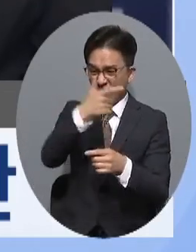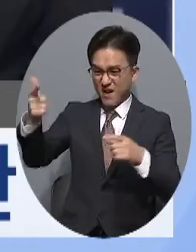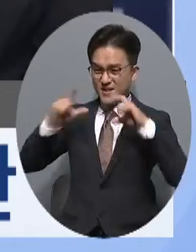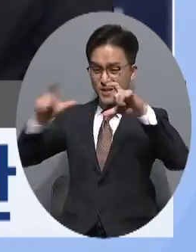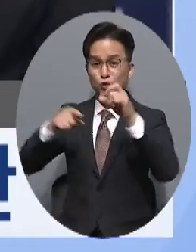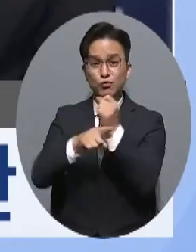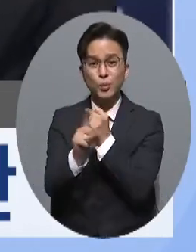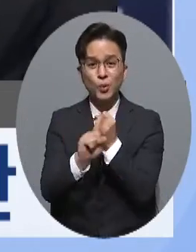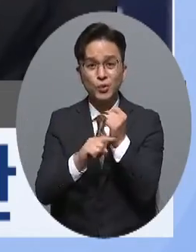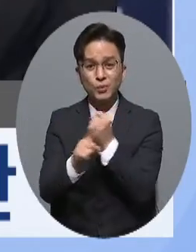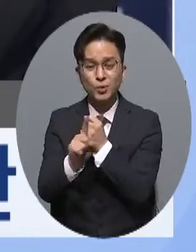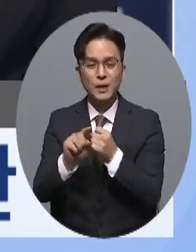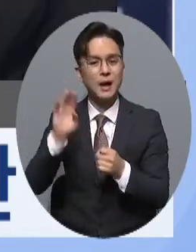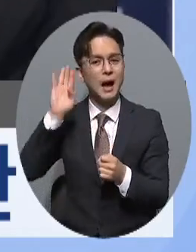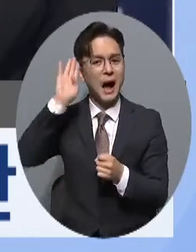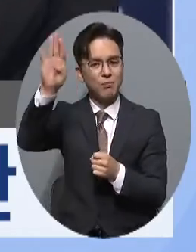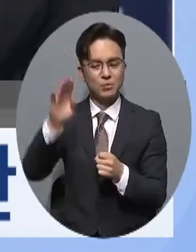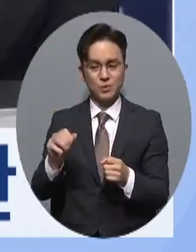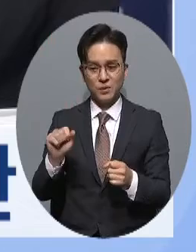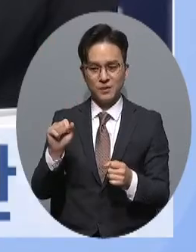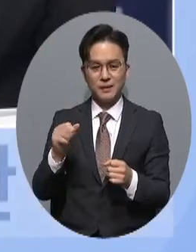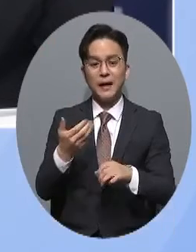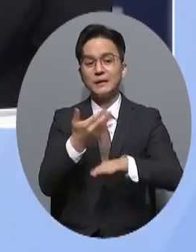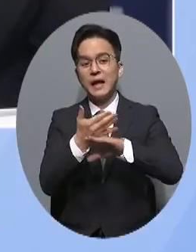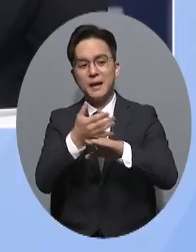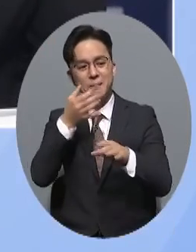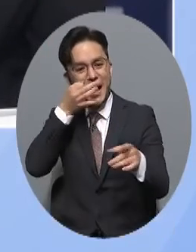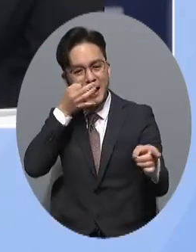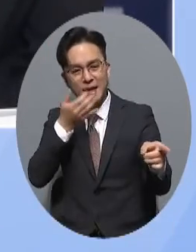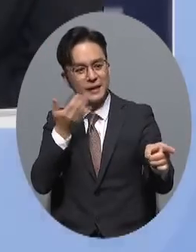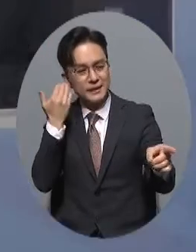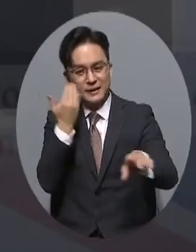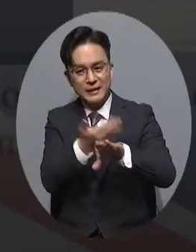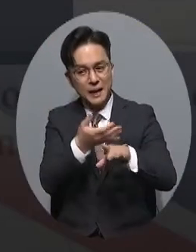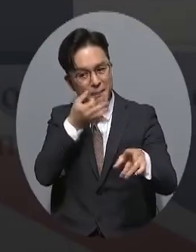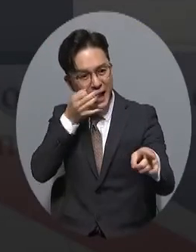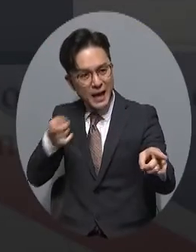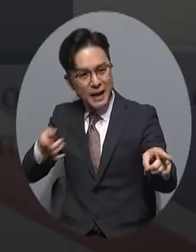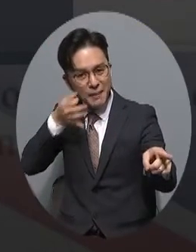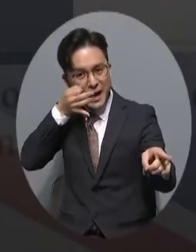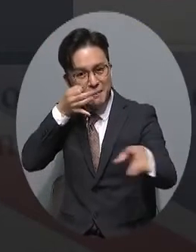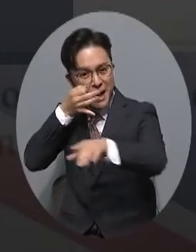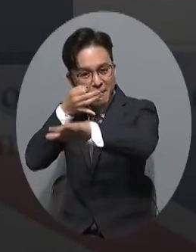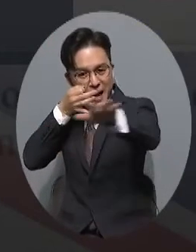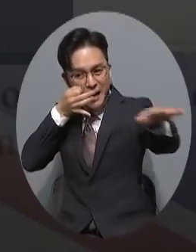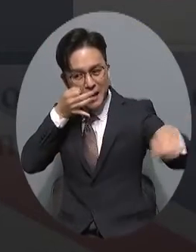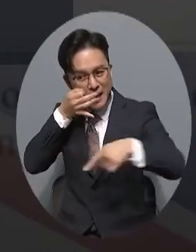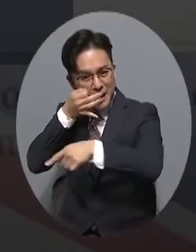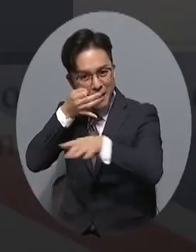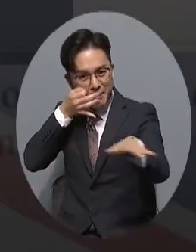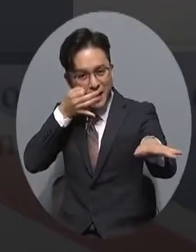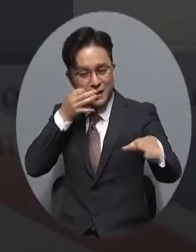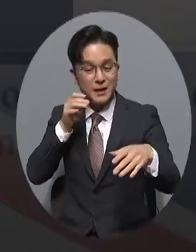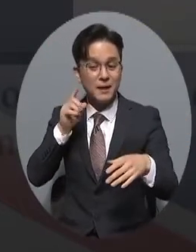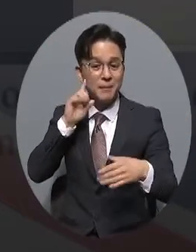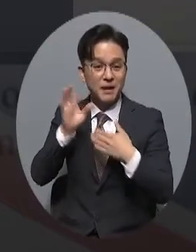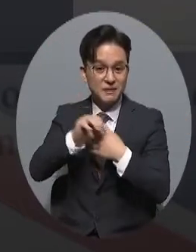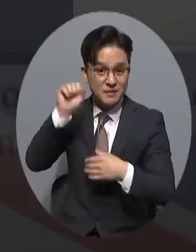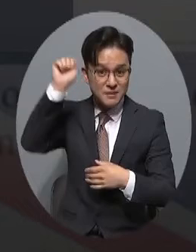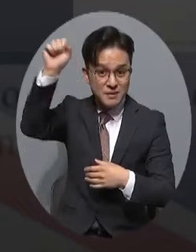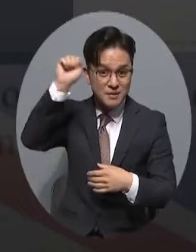이를테면 뭐 노조의 1인당 손해배상 액수가 조합원수가 5천명 명 이하이면 6천만원으로 자릅니다